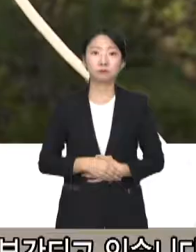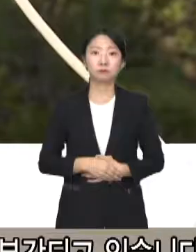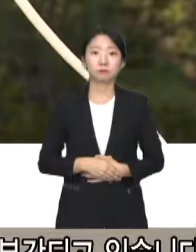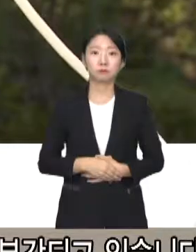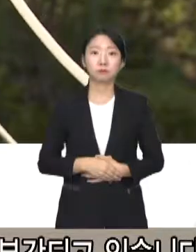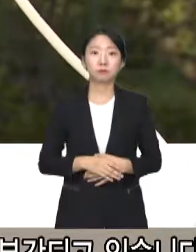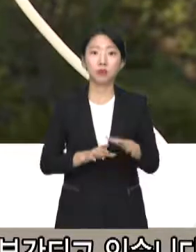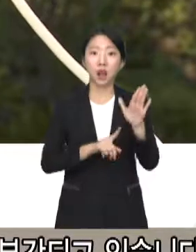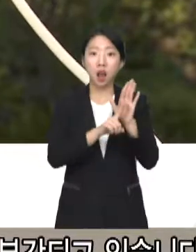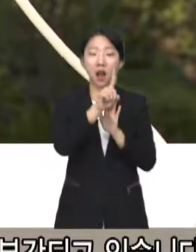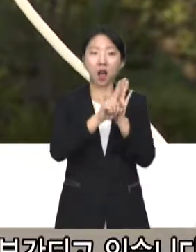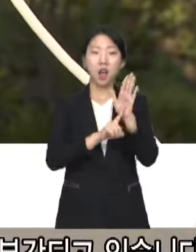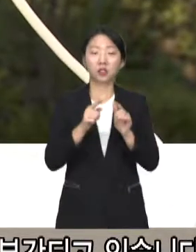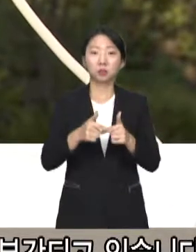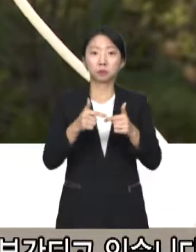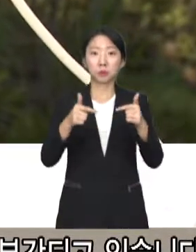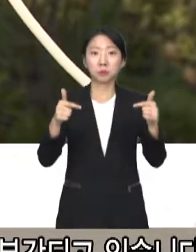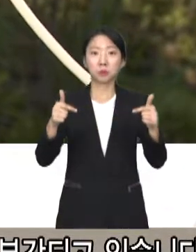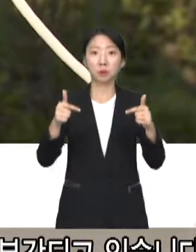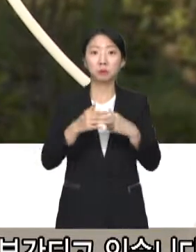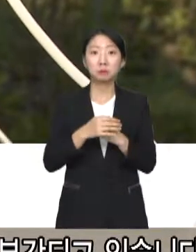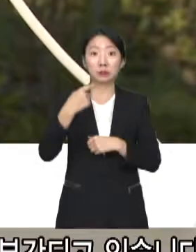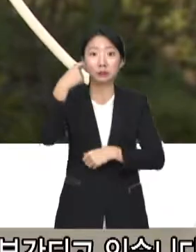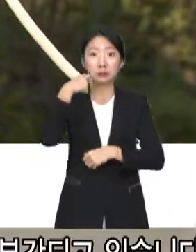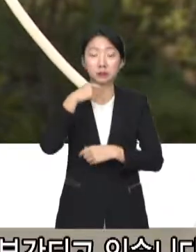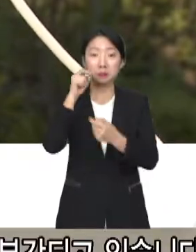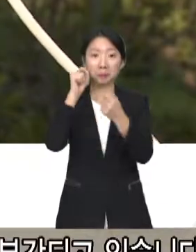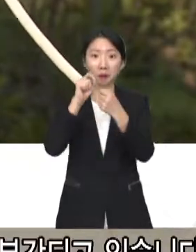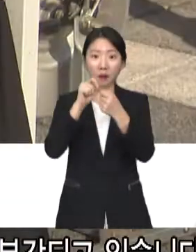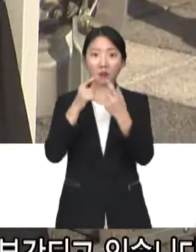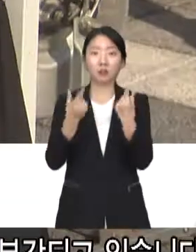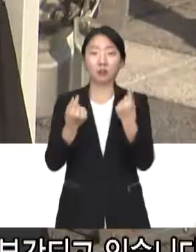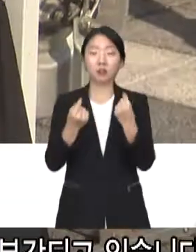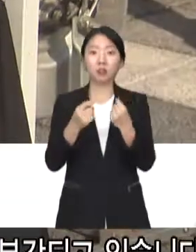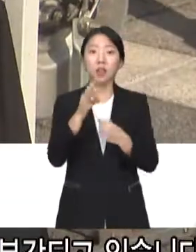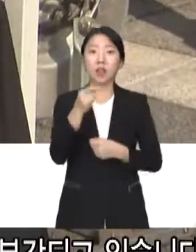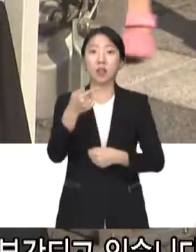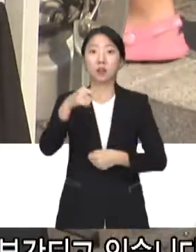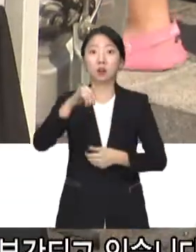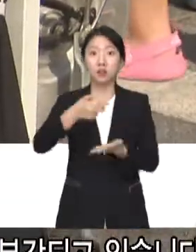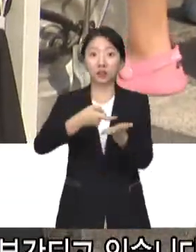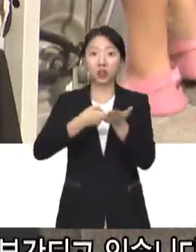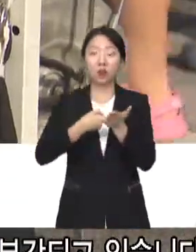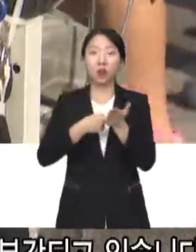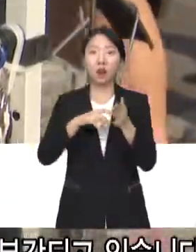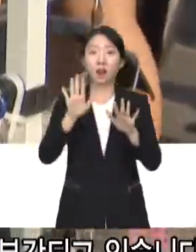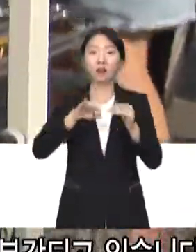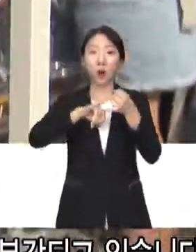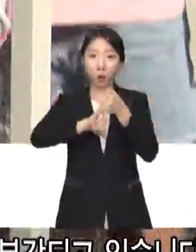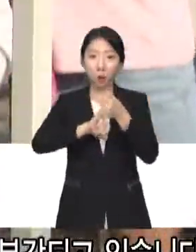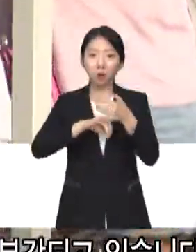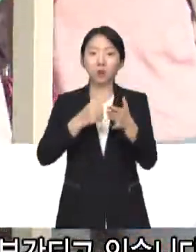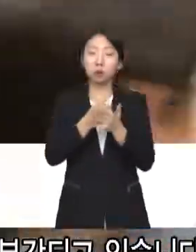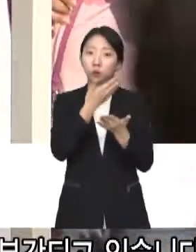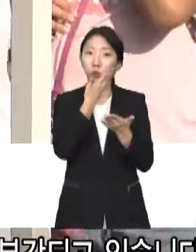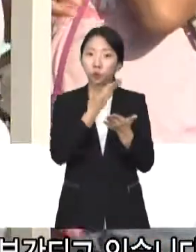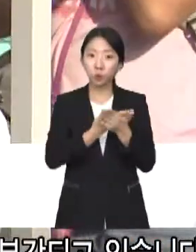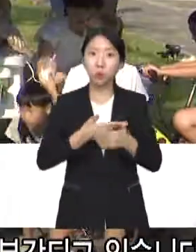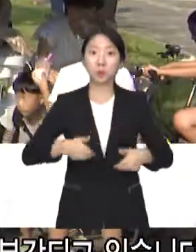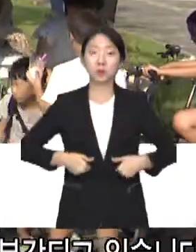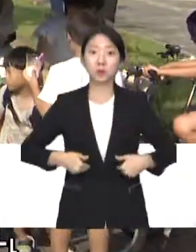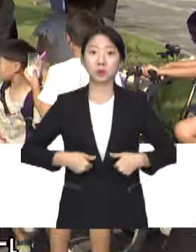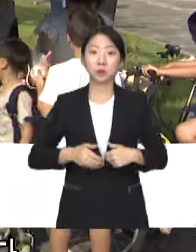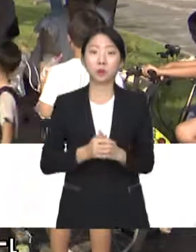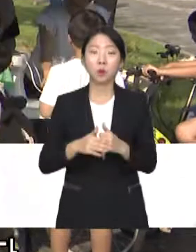같아요. 기후변화가 점점 피부에 와닿을수록 에너지 절약은 선택이 아닌 필수로 그 중요성이 부각되고